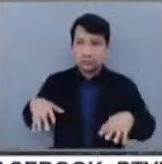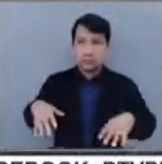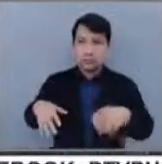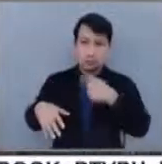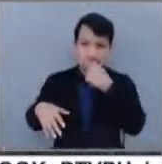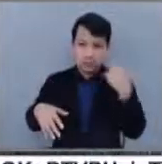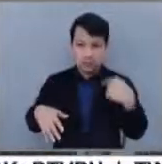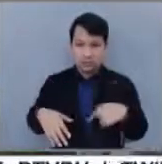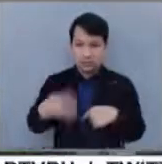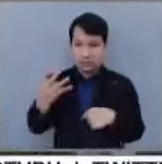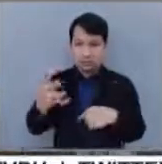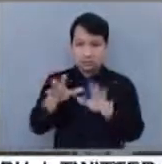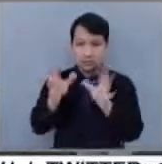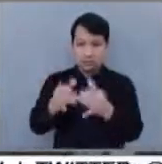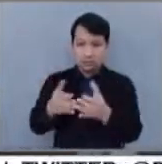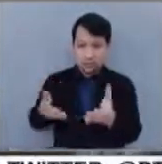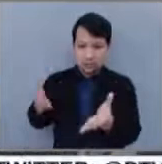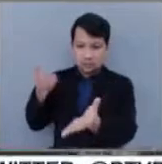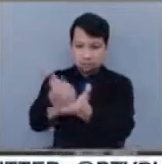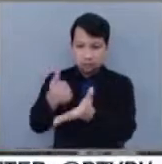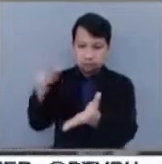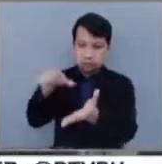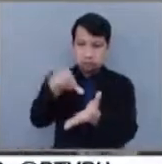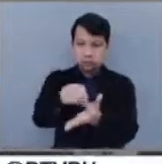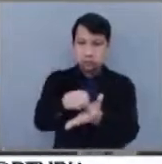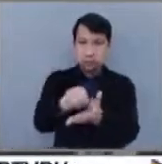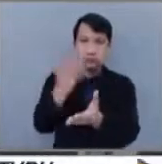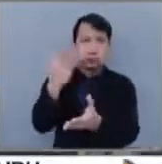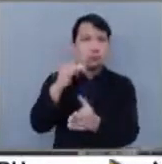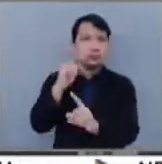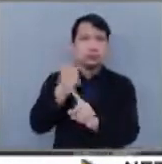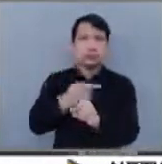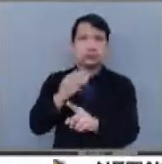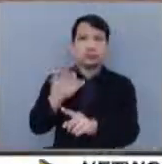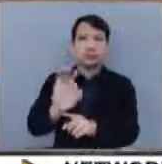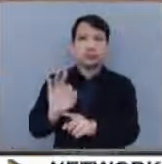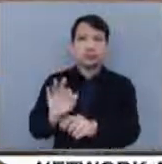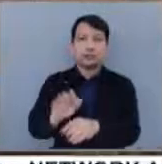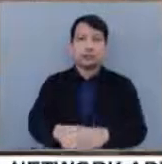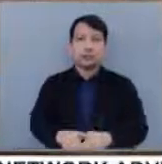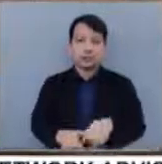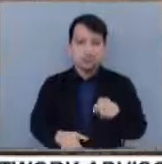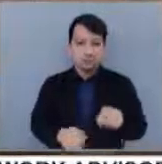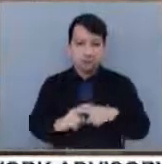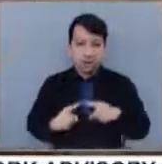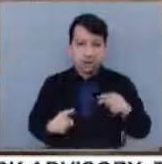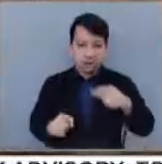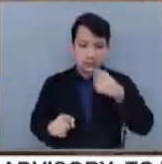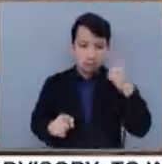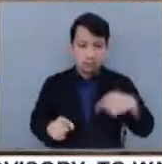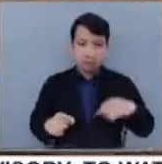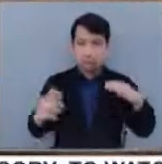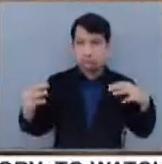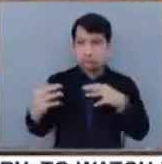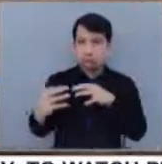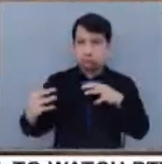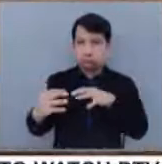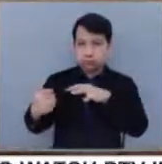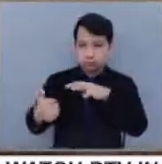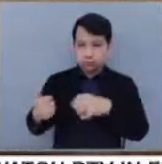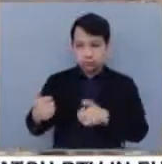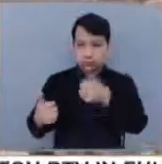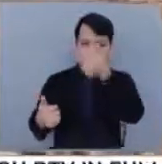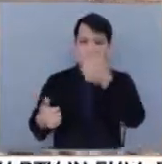barangay nang pasukin nila ang Ukraine noong buwan ng Pebrero. Naging matagumpay naman ang resistance warfare na ginawa ng